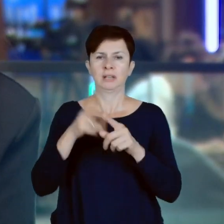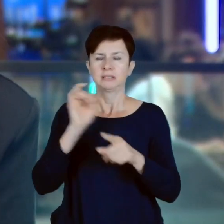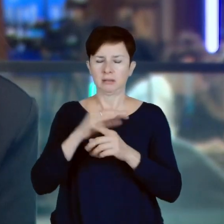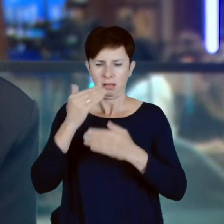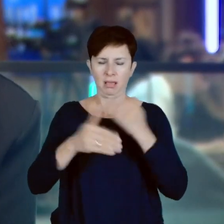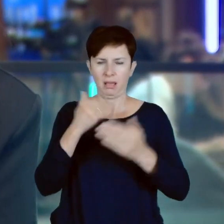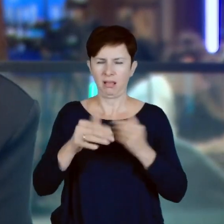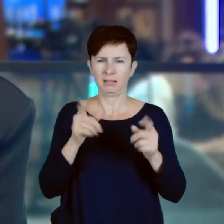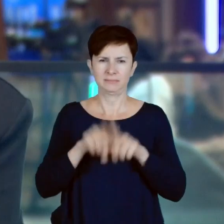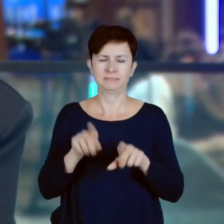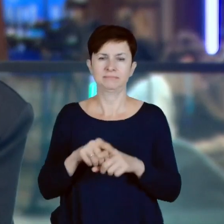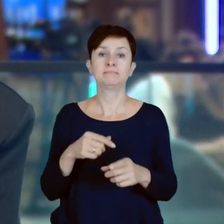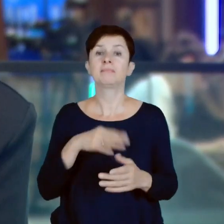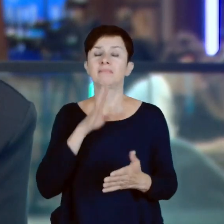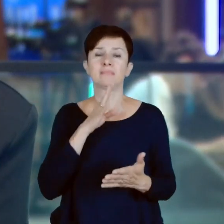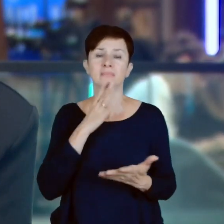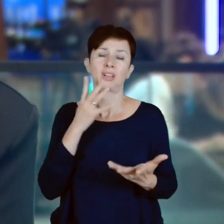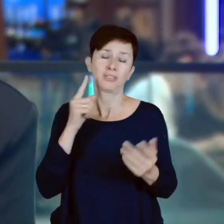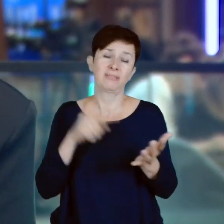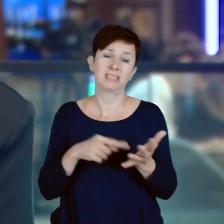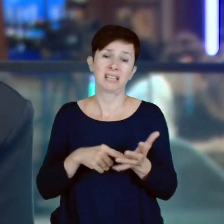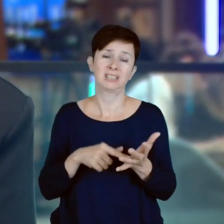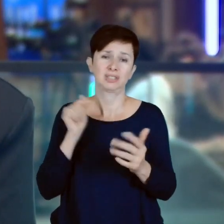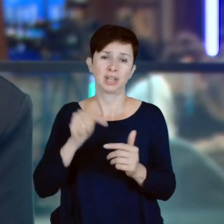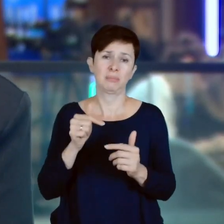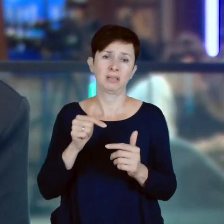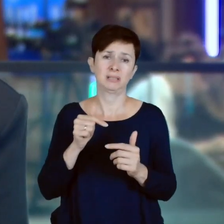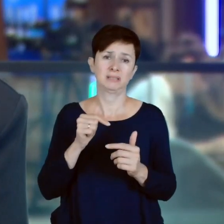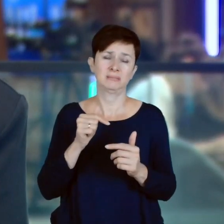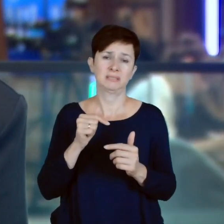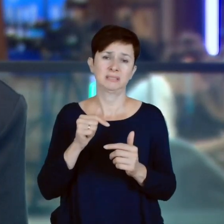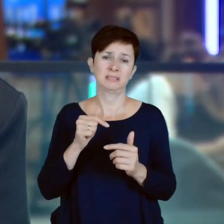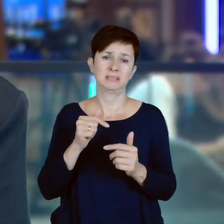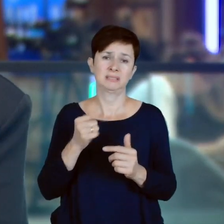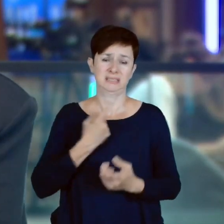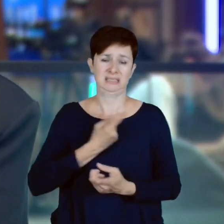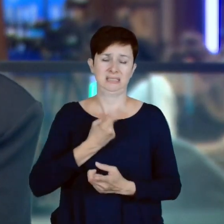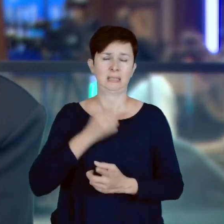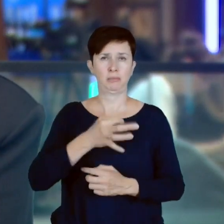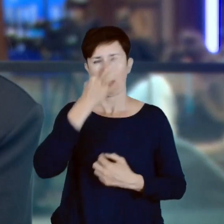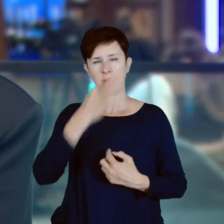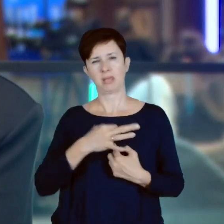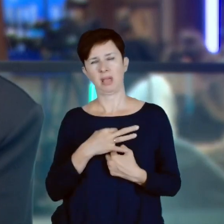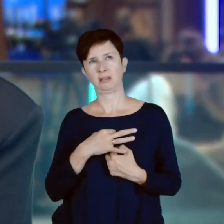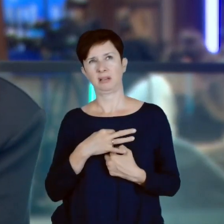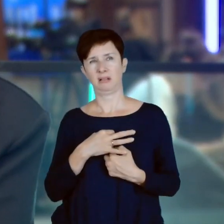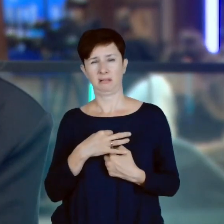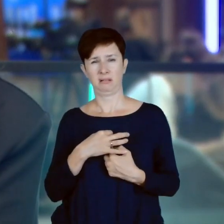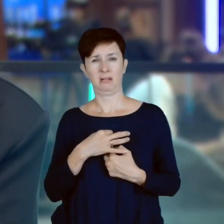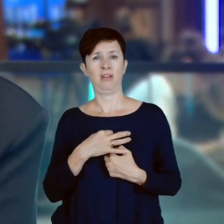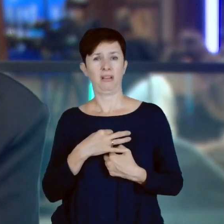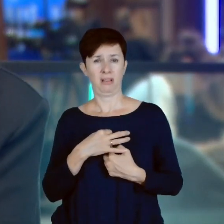to ja po prostu, no to wtedy sobie trzeba sobie po prostu te pytania zacząć zadawać, prawda, bo wiemy, że to jest przyjemne, okej,